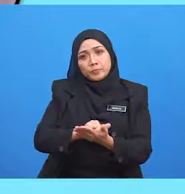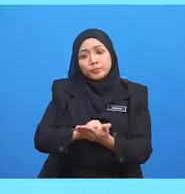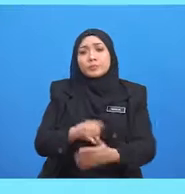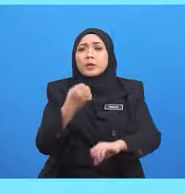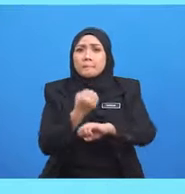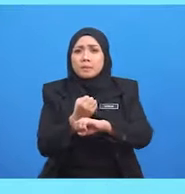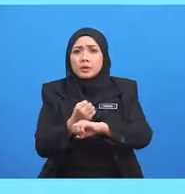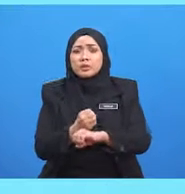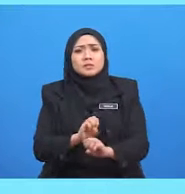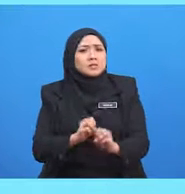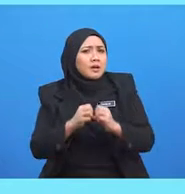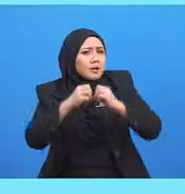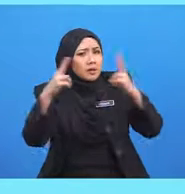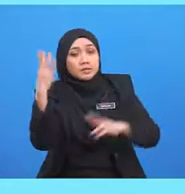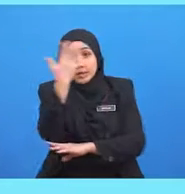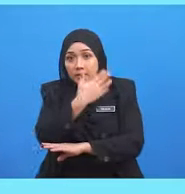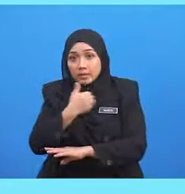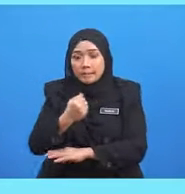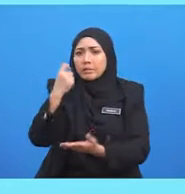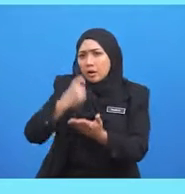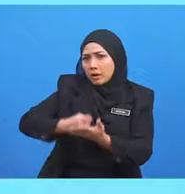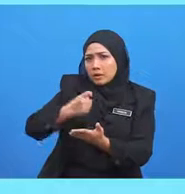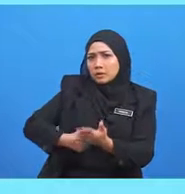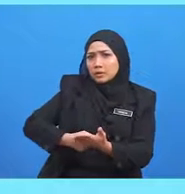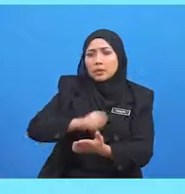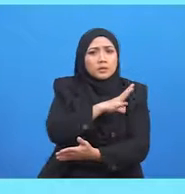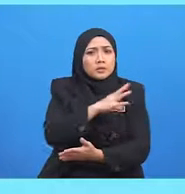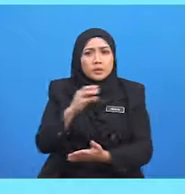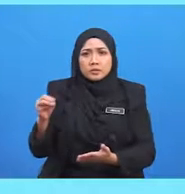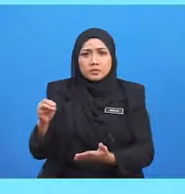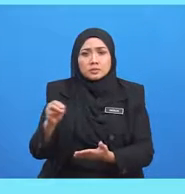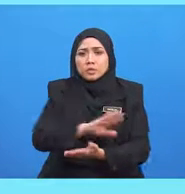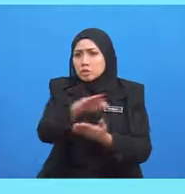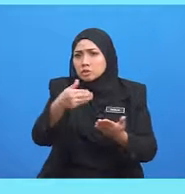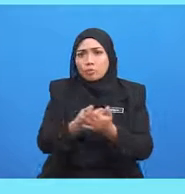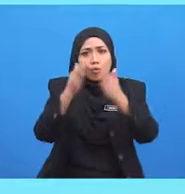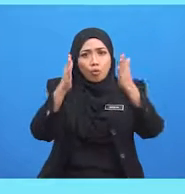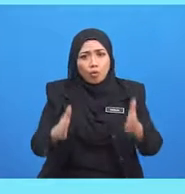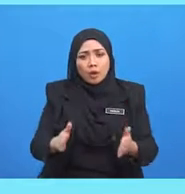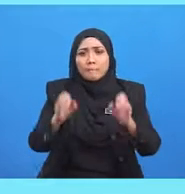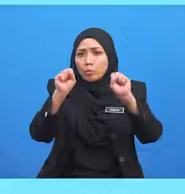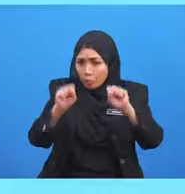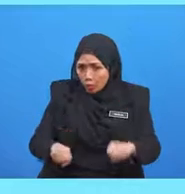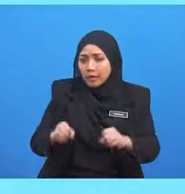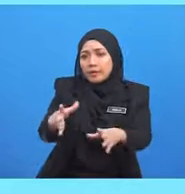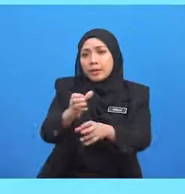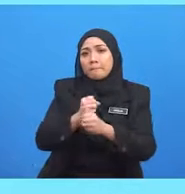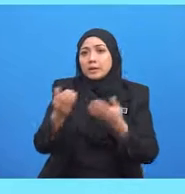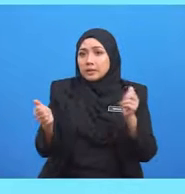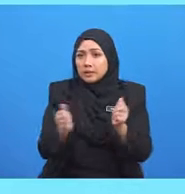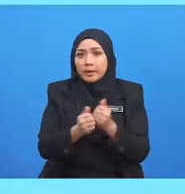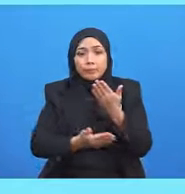barang yang sangat cantik, berharga dan tak semua orang mampu untuk memilikinya dengan